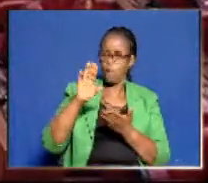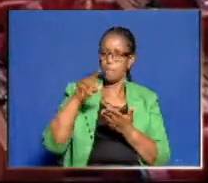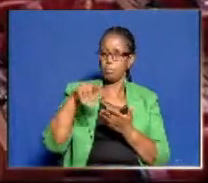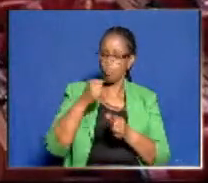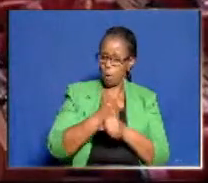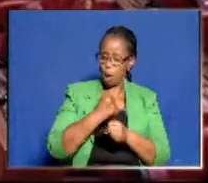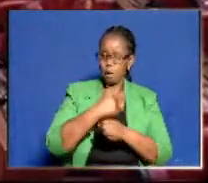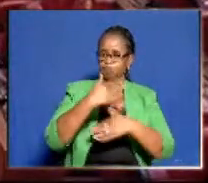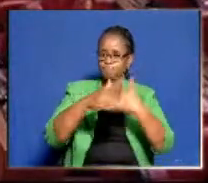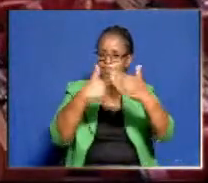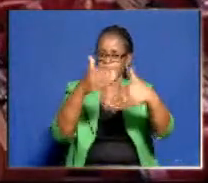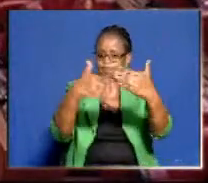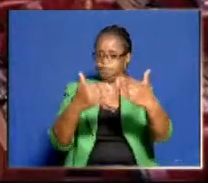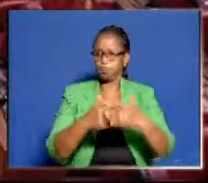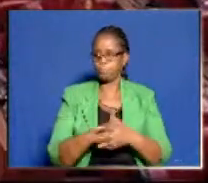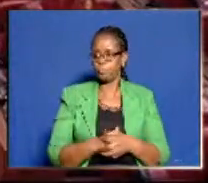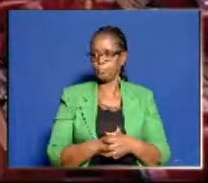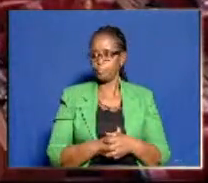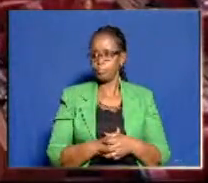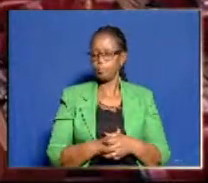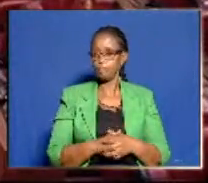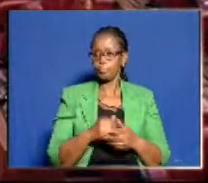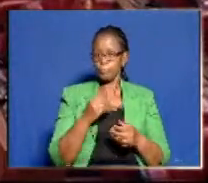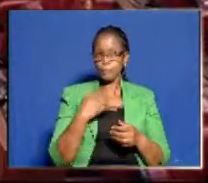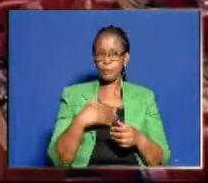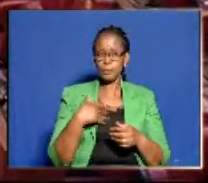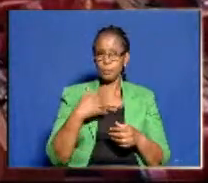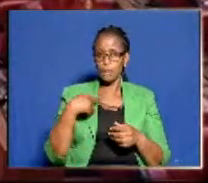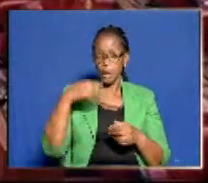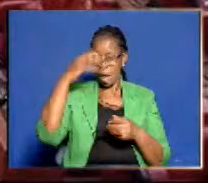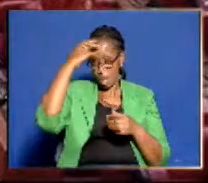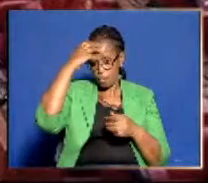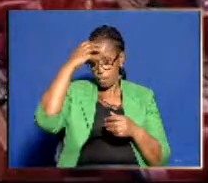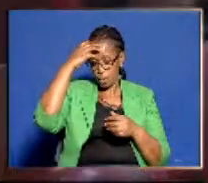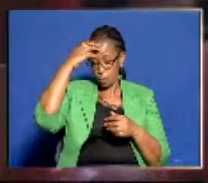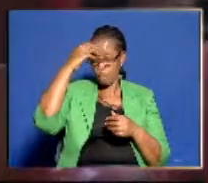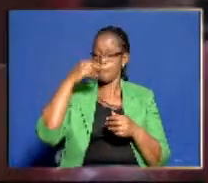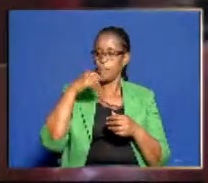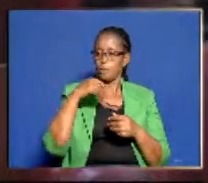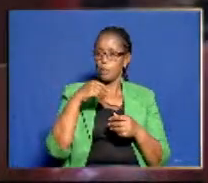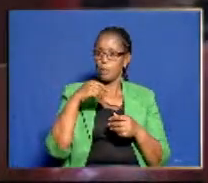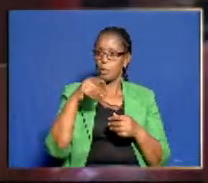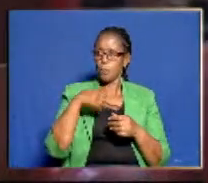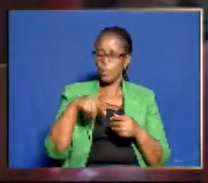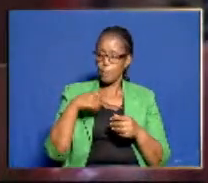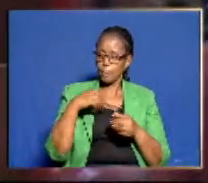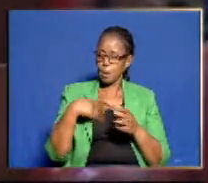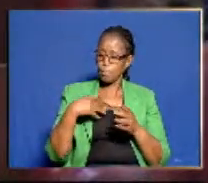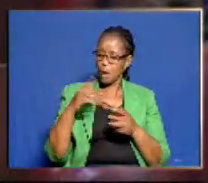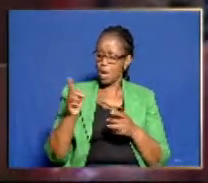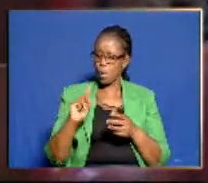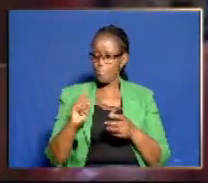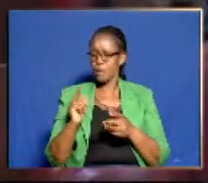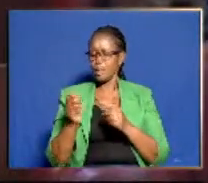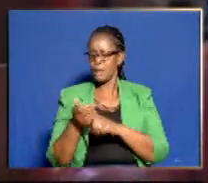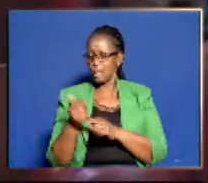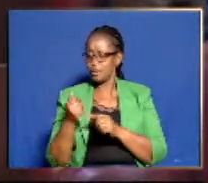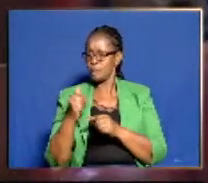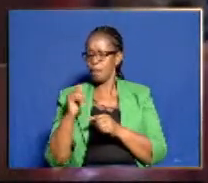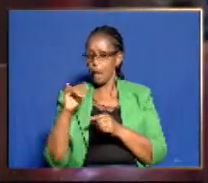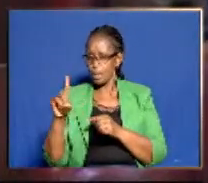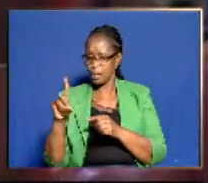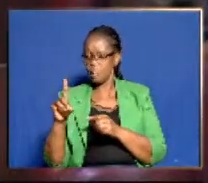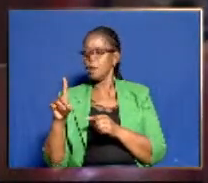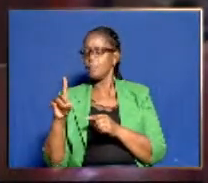sababu sisi watu wa Lamu pia ni Wakenya kama Wakenya wengine. Ile muda unamchukua mtu wa Nairobi kupata kitambulisho, hiyo ndio inafaa imchukue mtu wa Lamu